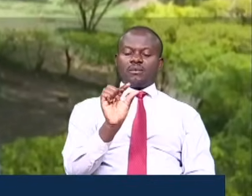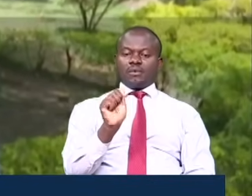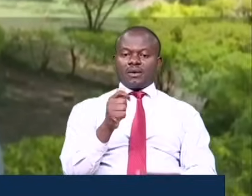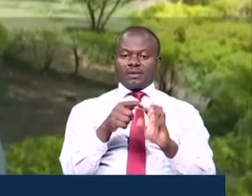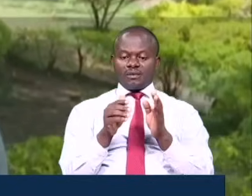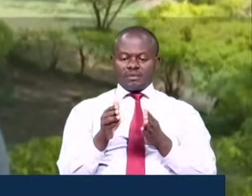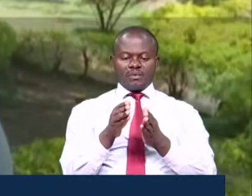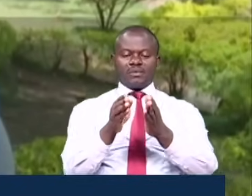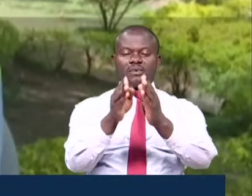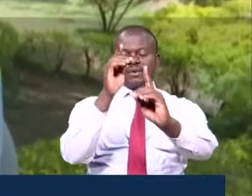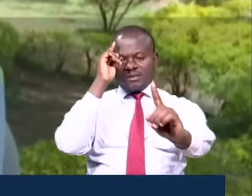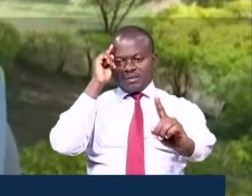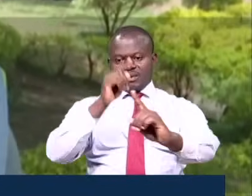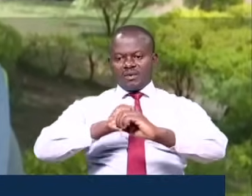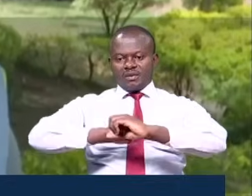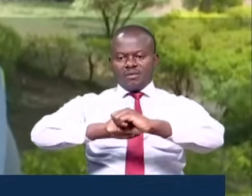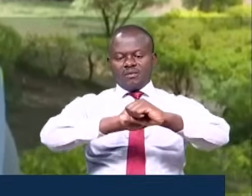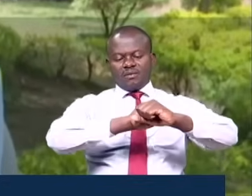muri ya ntego yo kubungabunga uburezi